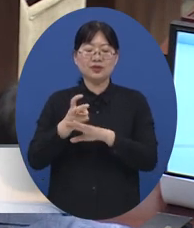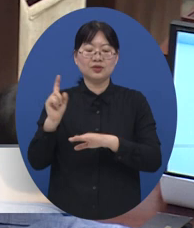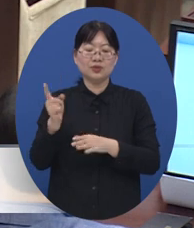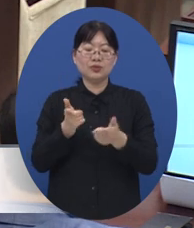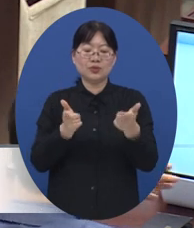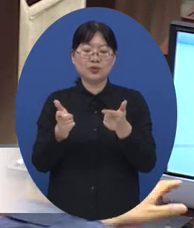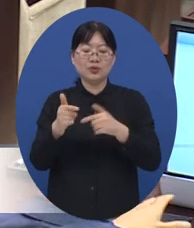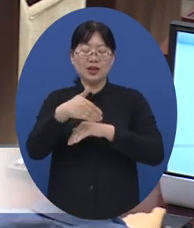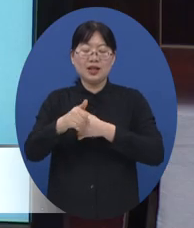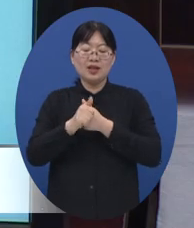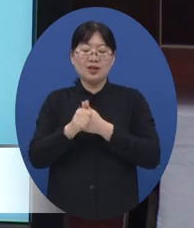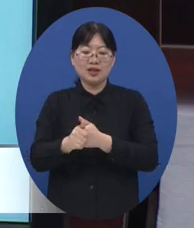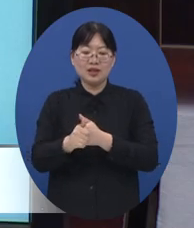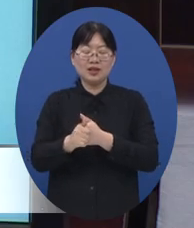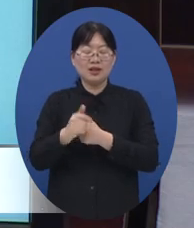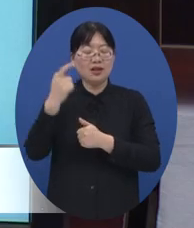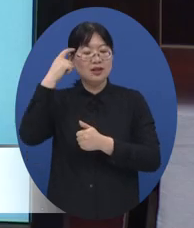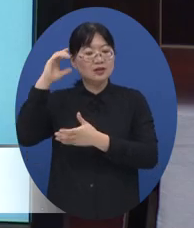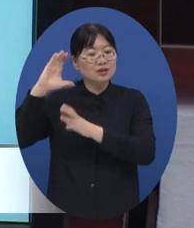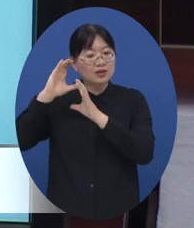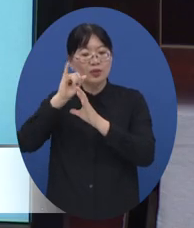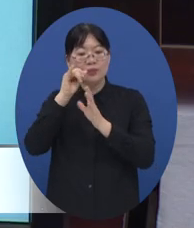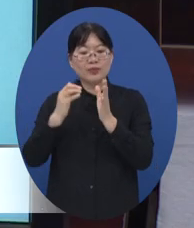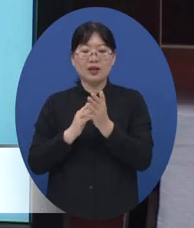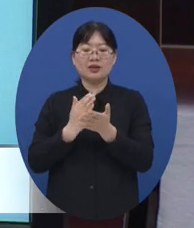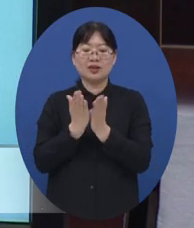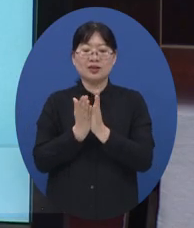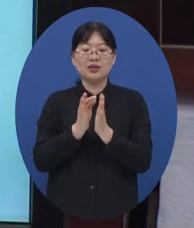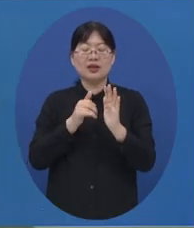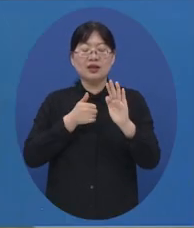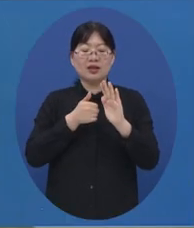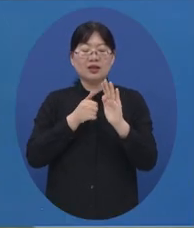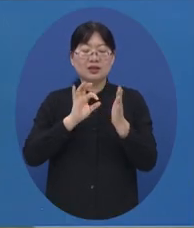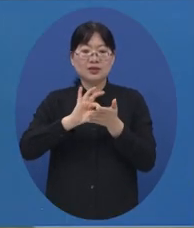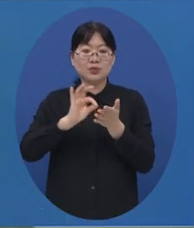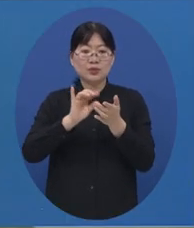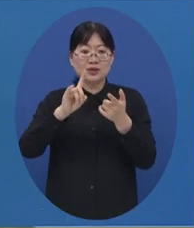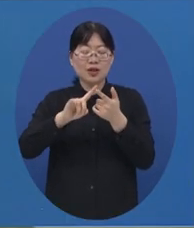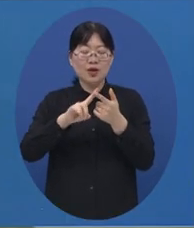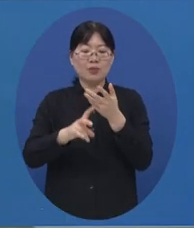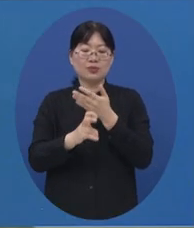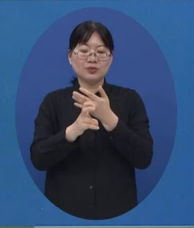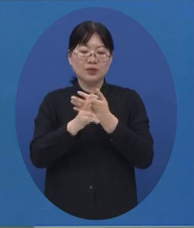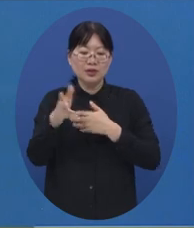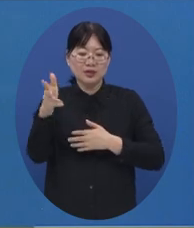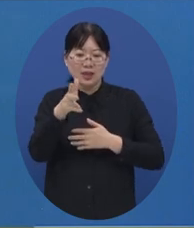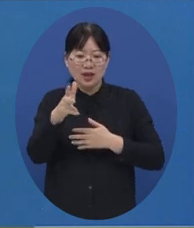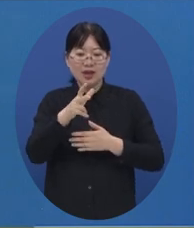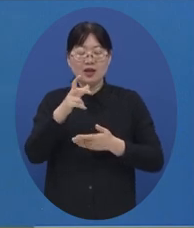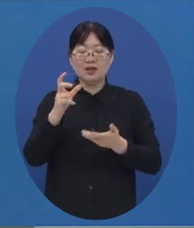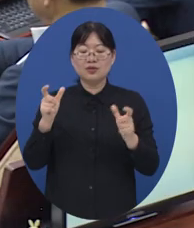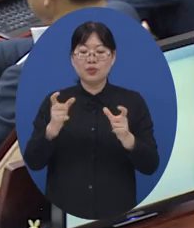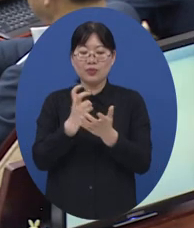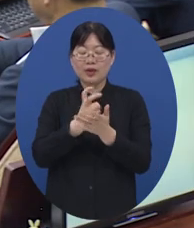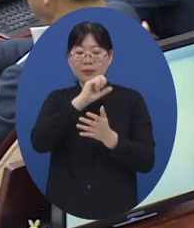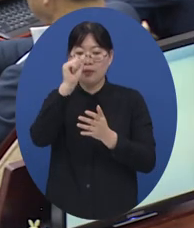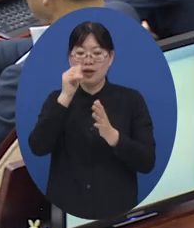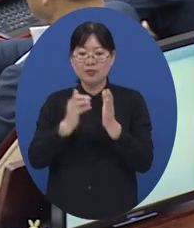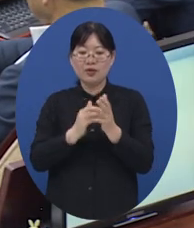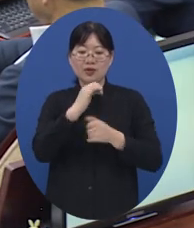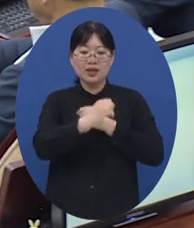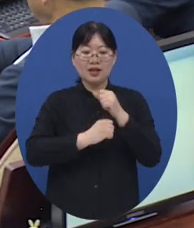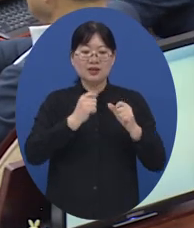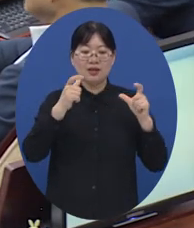요금 조정 계획에 대한 도의회의 전 청취 1가 다중 이용 시설에서의 불법 촬영 예방과 관련된 조리한 도 처리 됐고 돈에